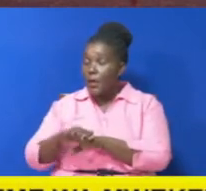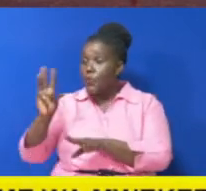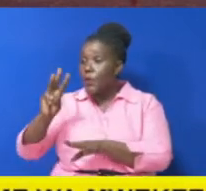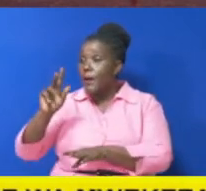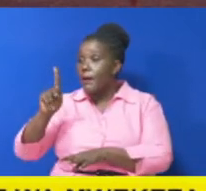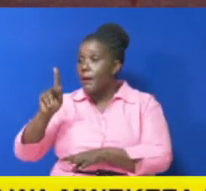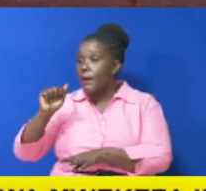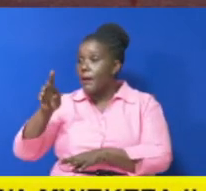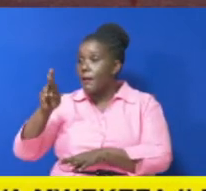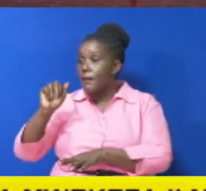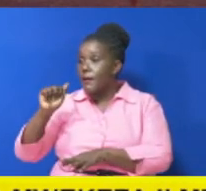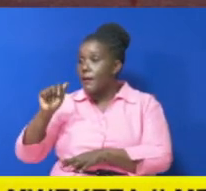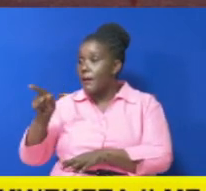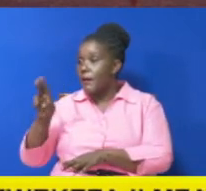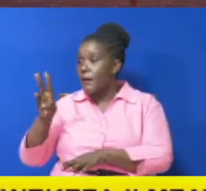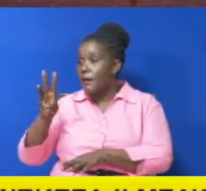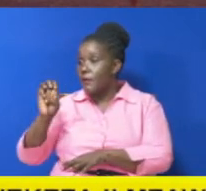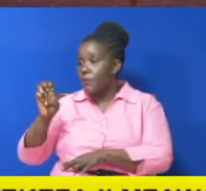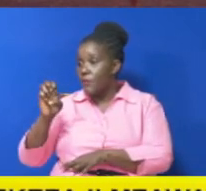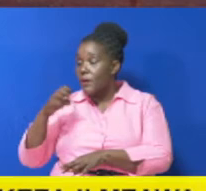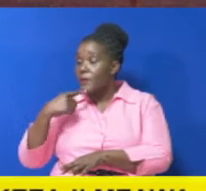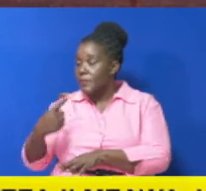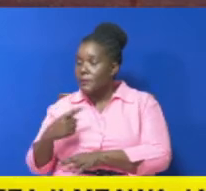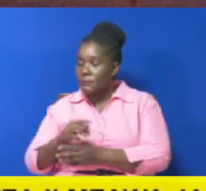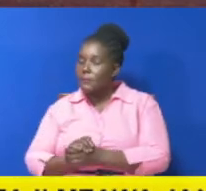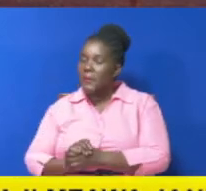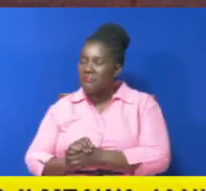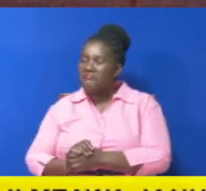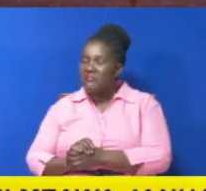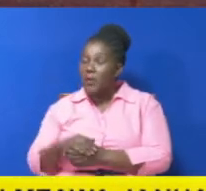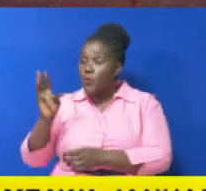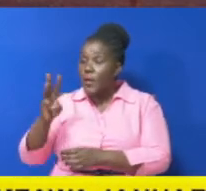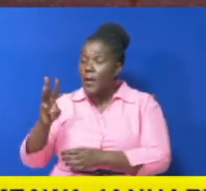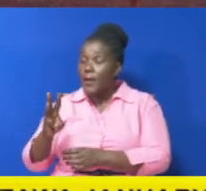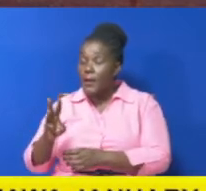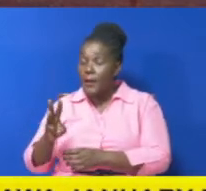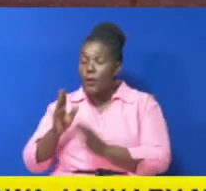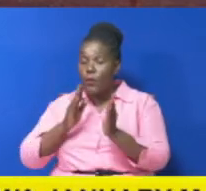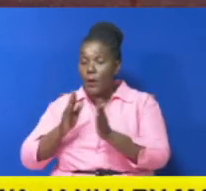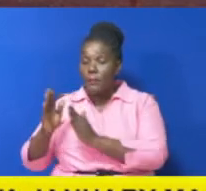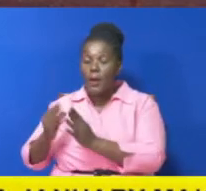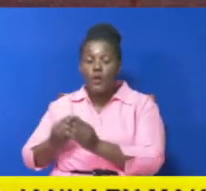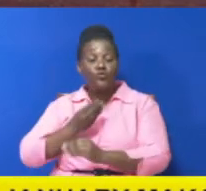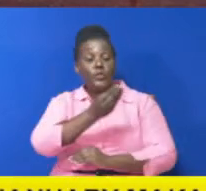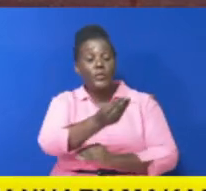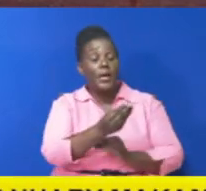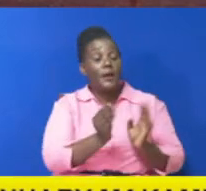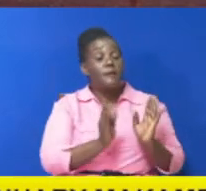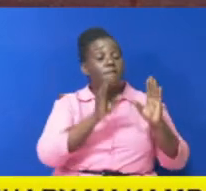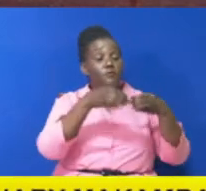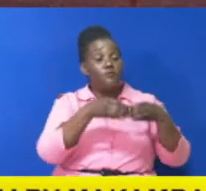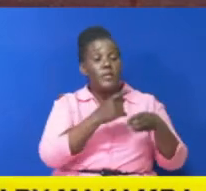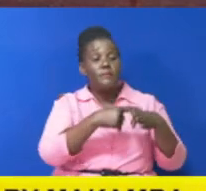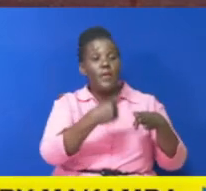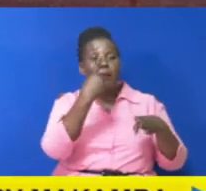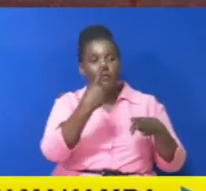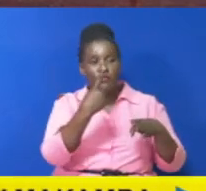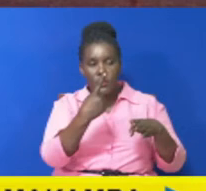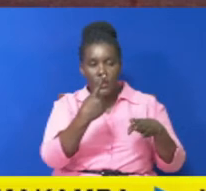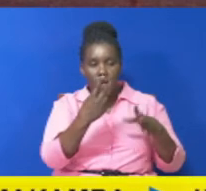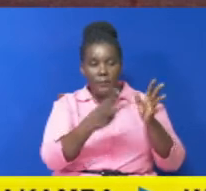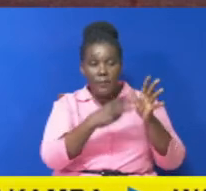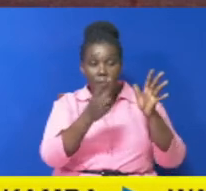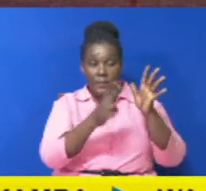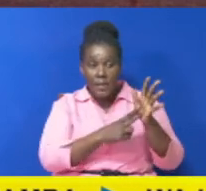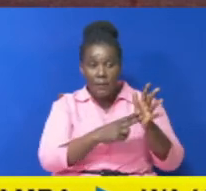Mashanda, amesema halmashauri hiyo iko mbioni kuvifikisha katika vyombo vya sheria vikundi 187 kwa kushindwa